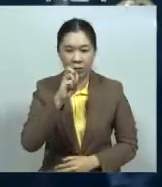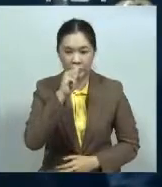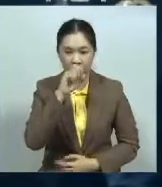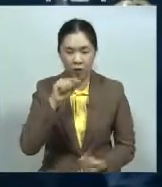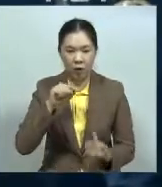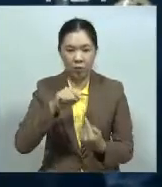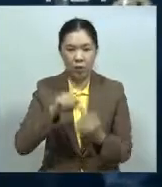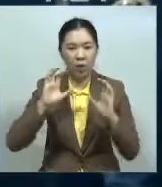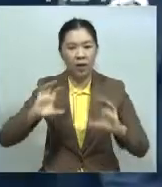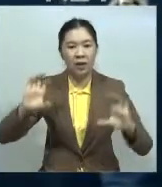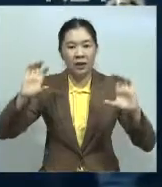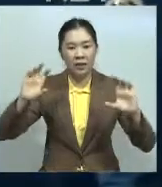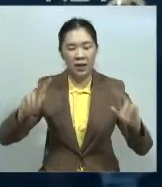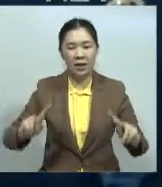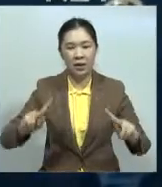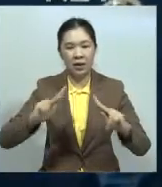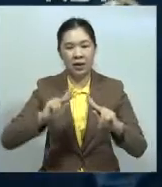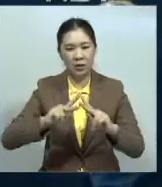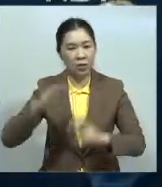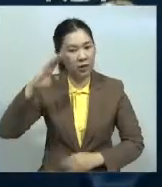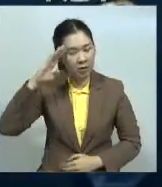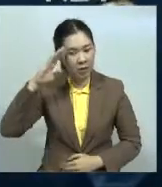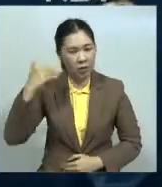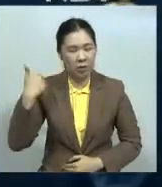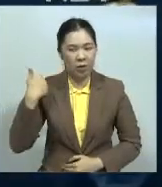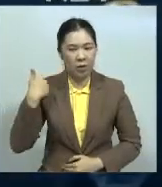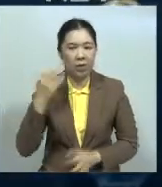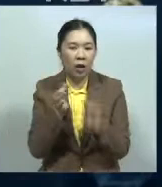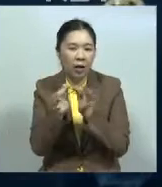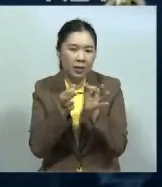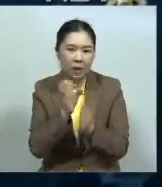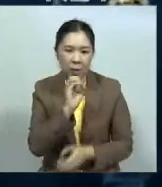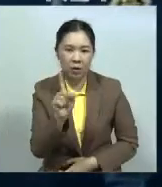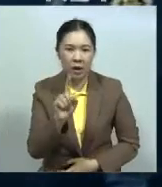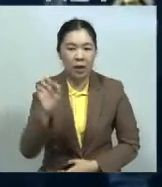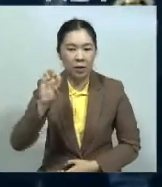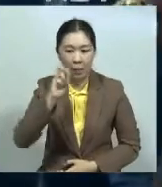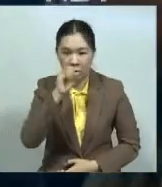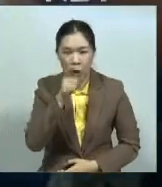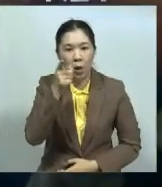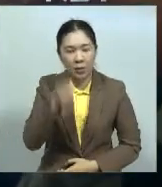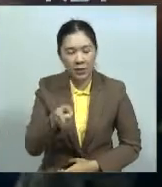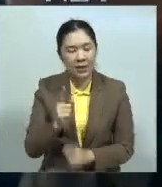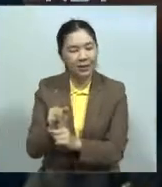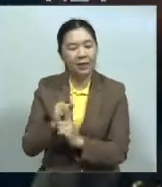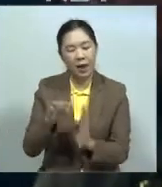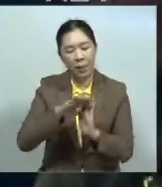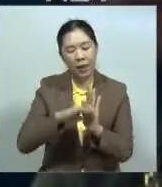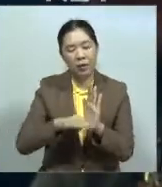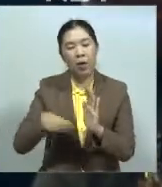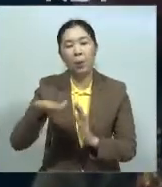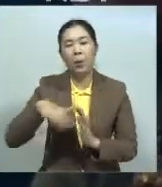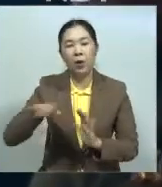การกระทรวงกลาโหมพลเอกณัฐอินทรเจริญปลัดกระทรวงกลาโหมชี้แจงว่ามาสอบจริงตามขั้นตอนปกติที่มี